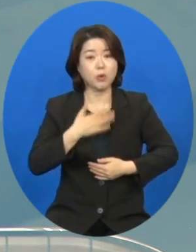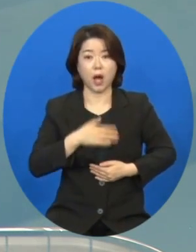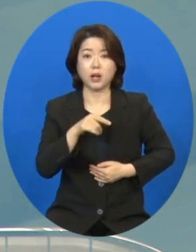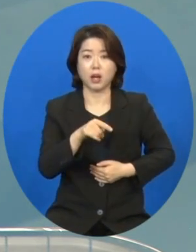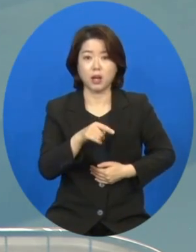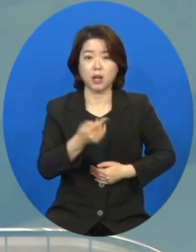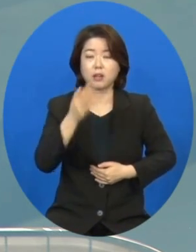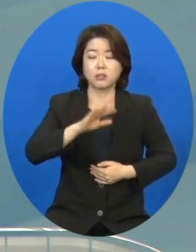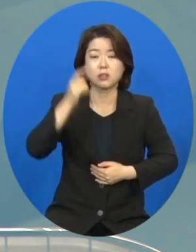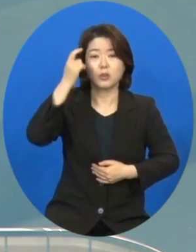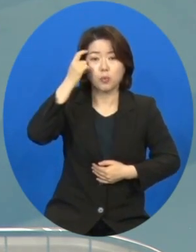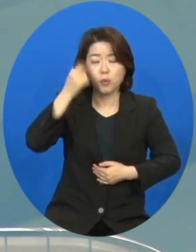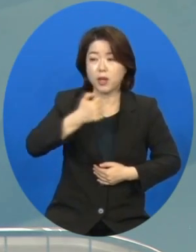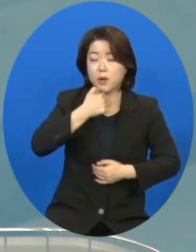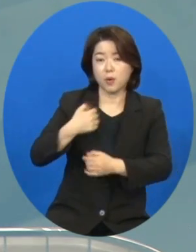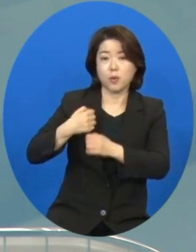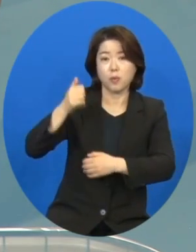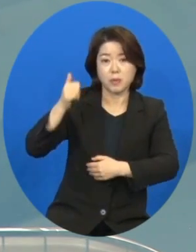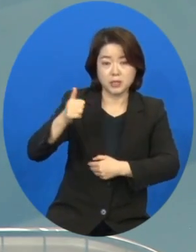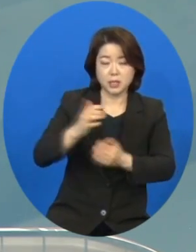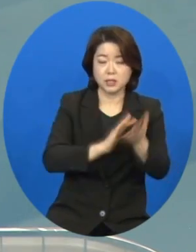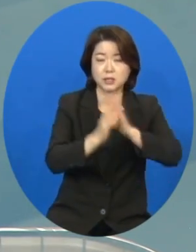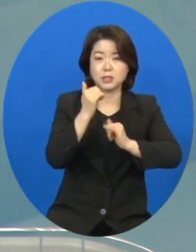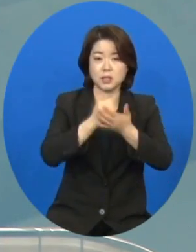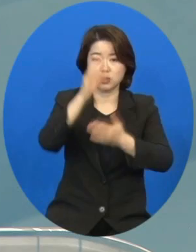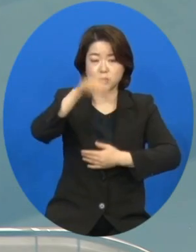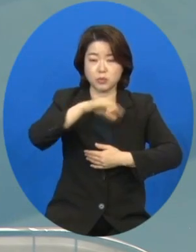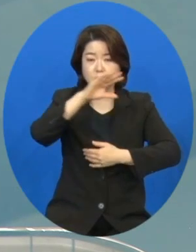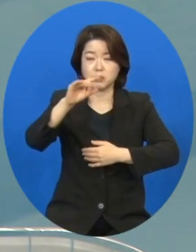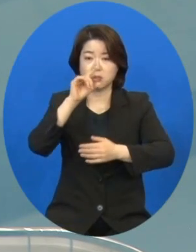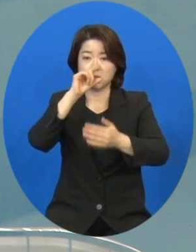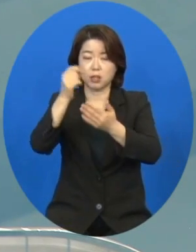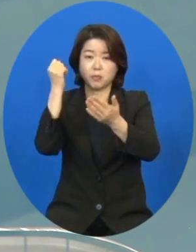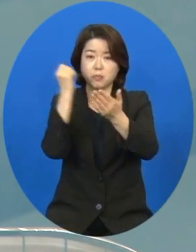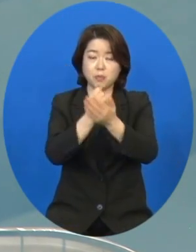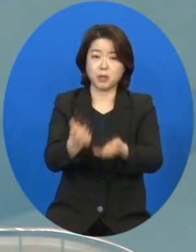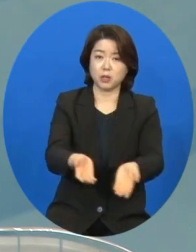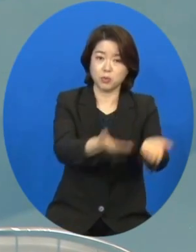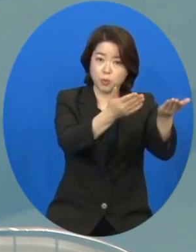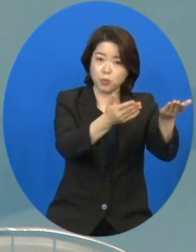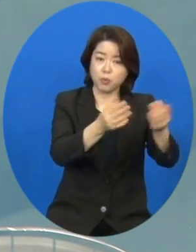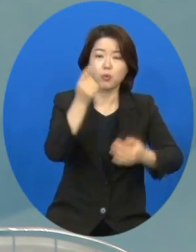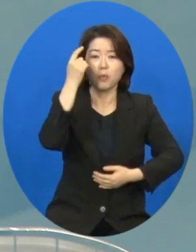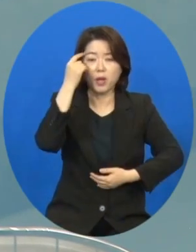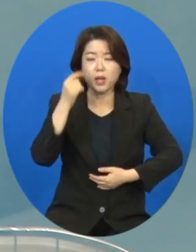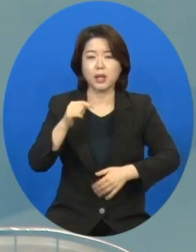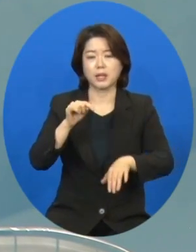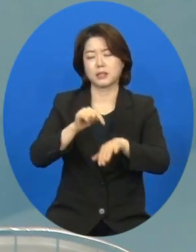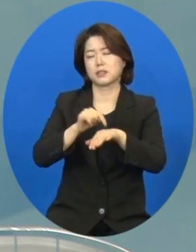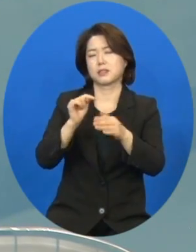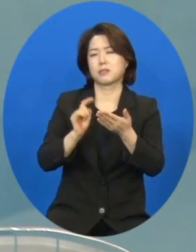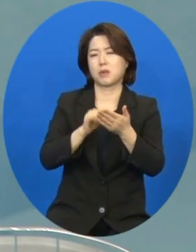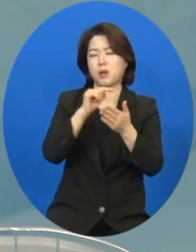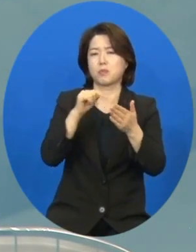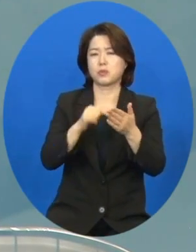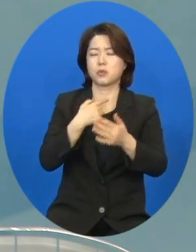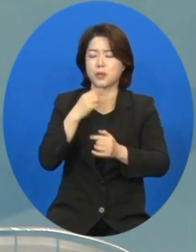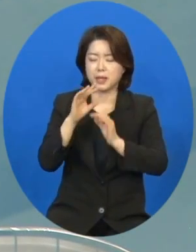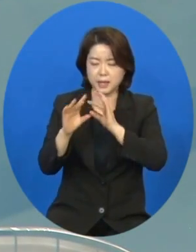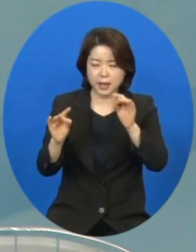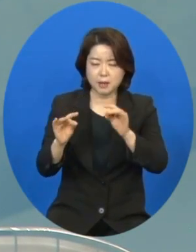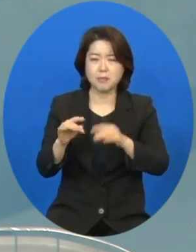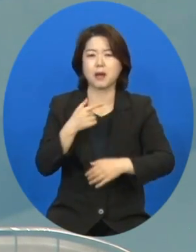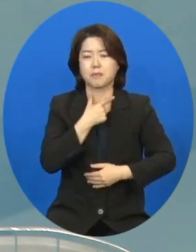본디오 빌라도는 예수님을 십자가에 넘겨준 거죠? 그 마음의 갈망이 성공,